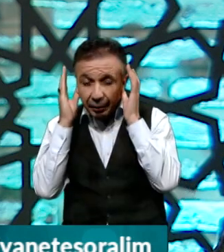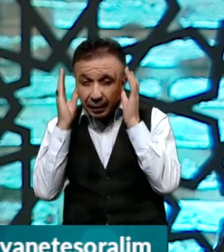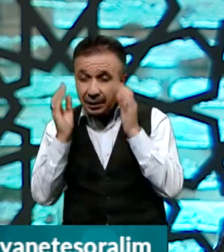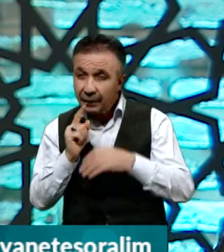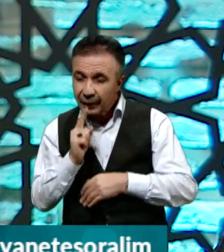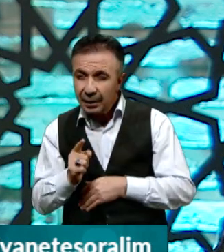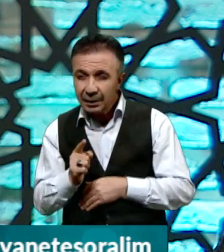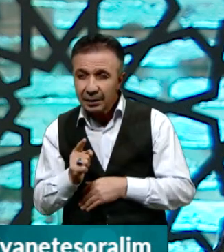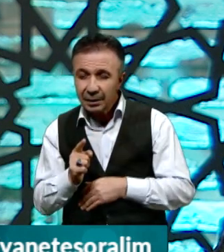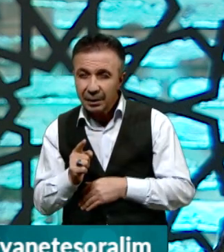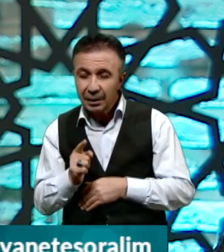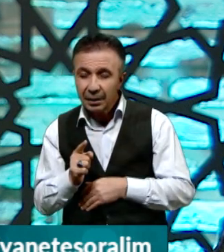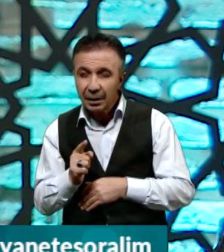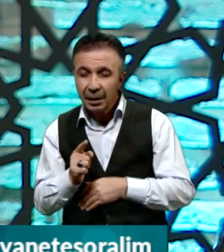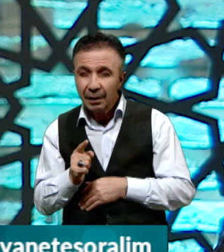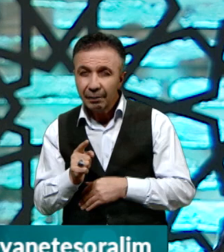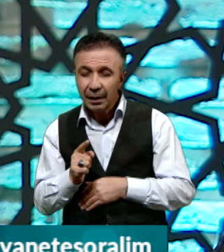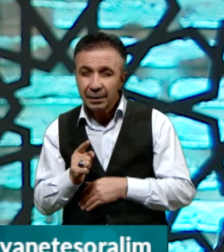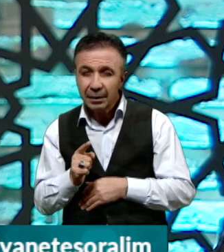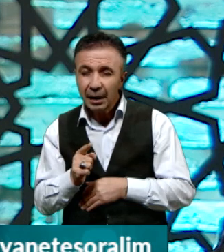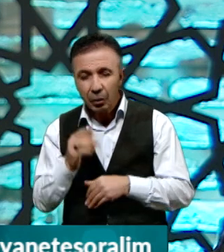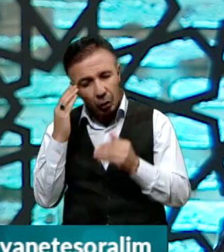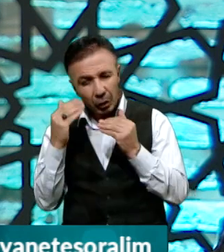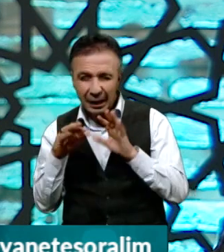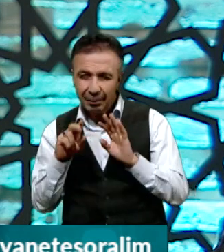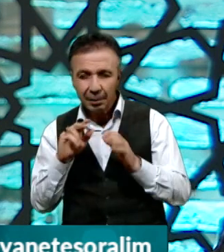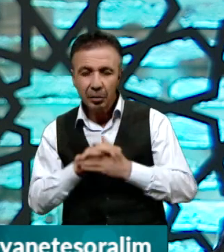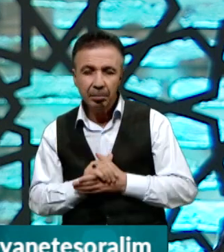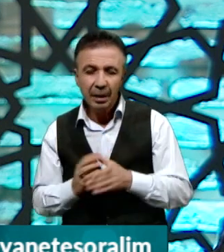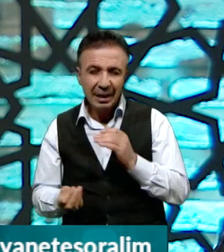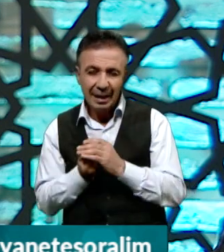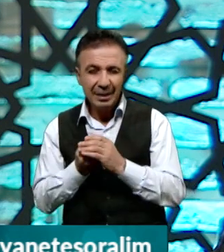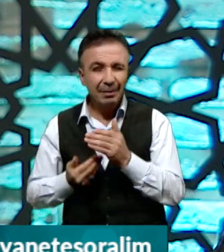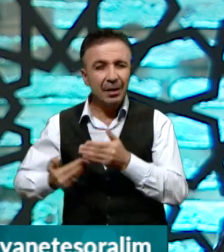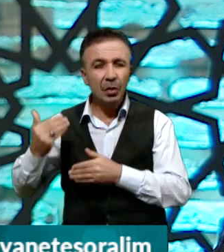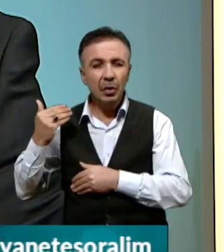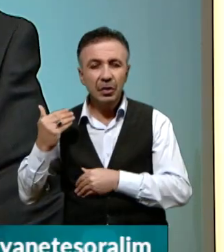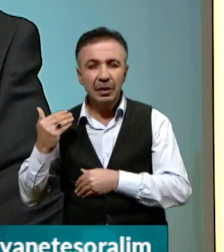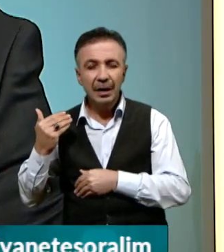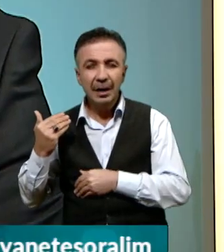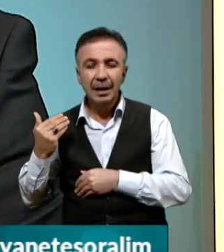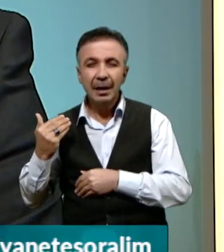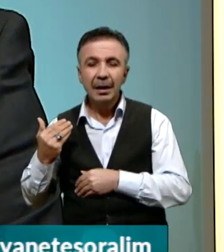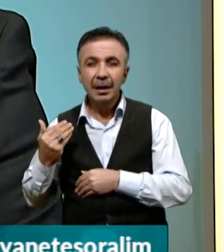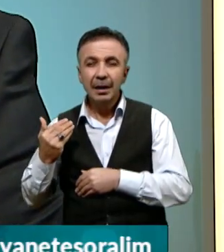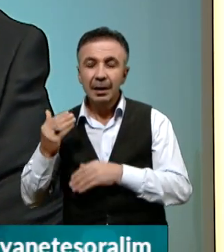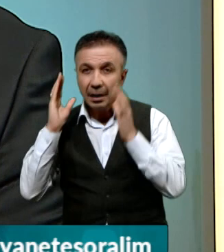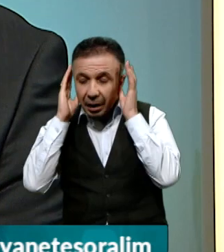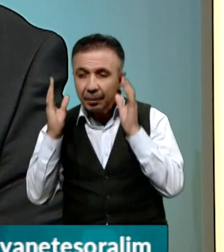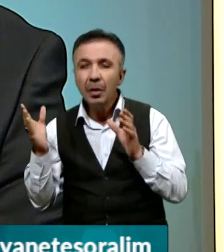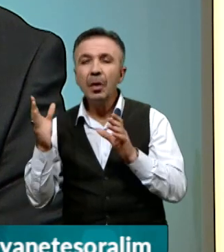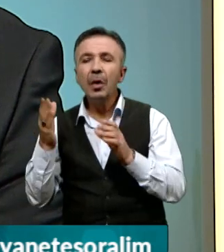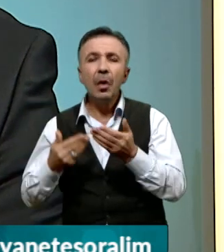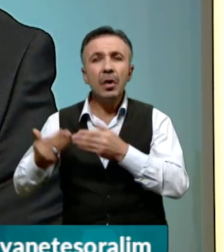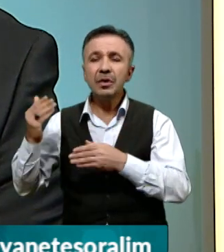mı yapılıyor sorusunu da benim gönlüme düşürdü. O yüzden imsaktan biraz evvel kalkıp teheccüd namazı önce kılmak, teheccüd kılalım.